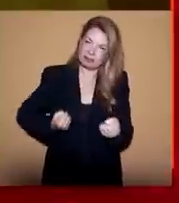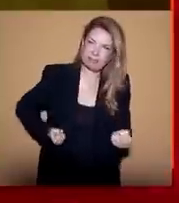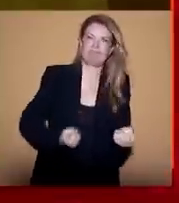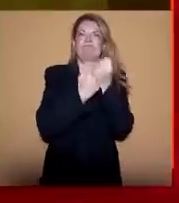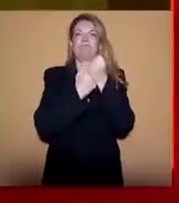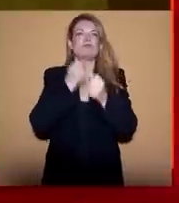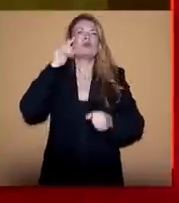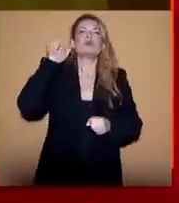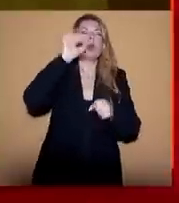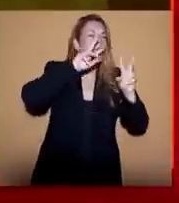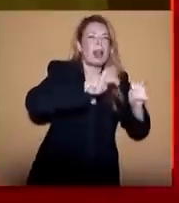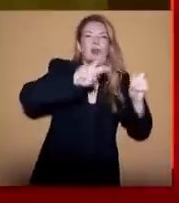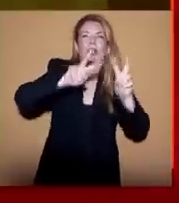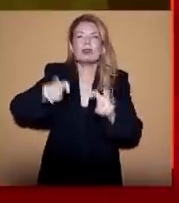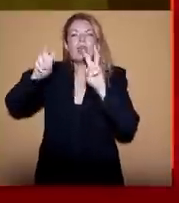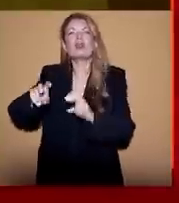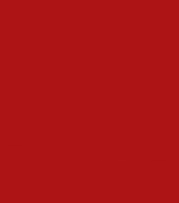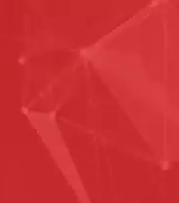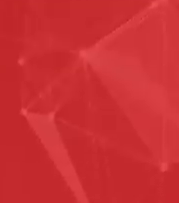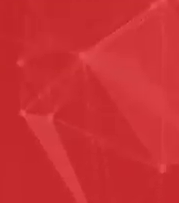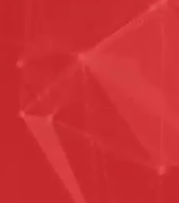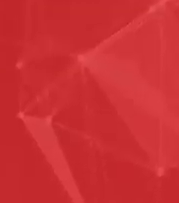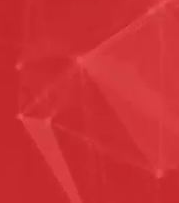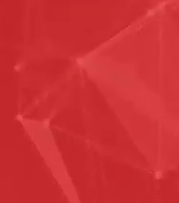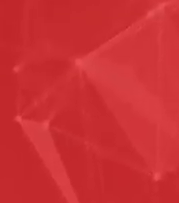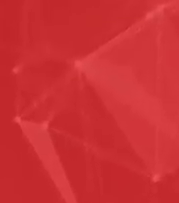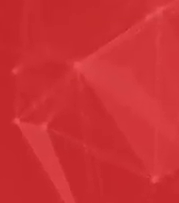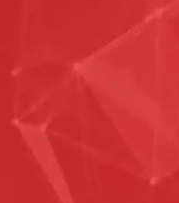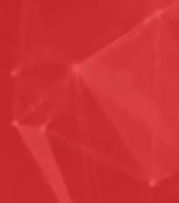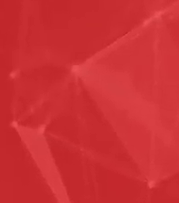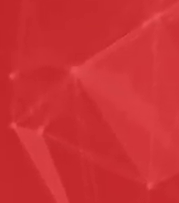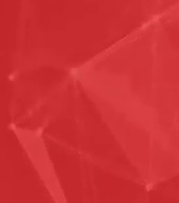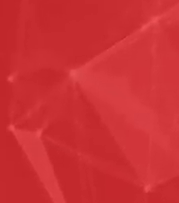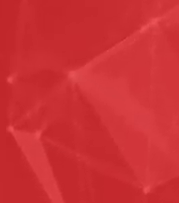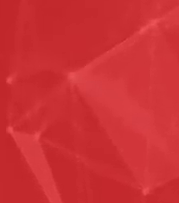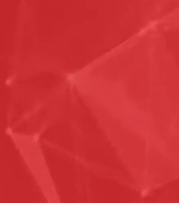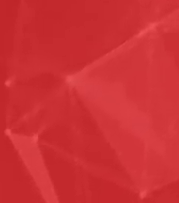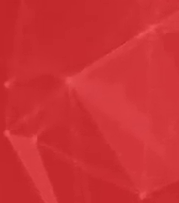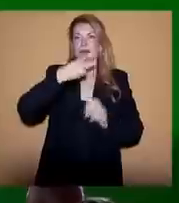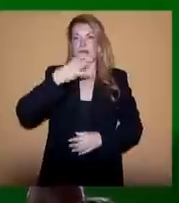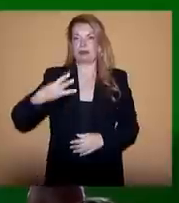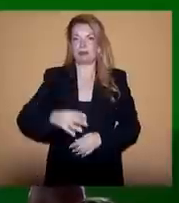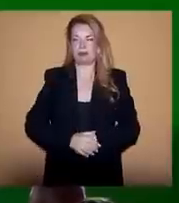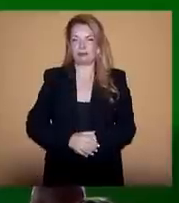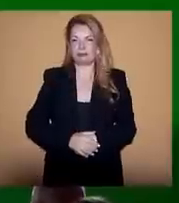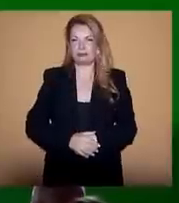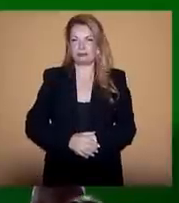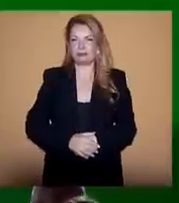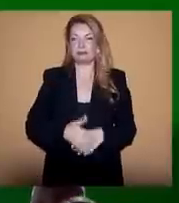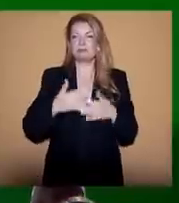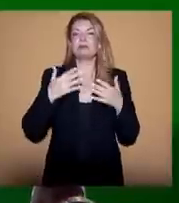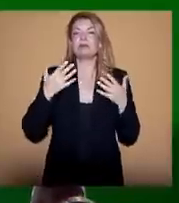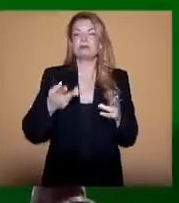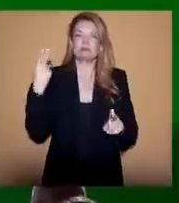ελέγχους τήρησης της νομιμότητας. Το 5ο άρθρο του συμβολέου μας. Ανακτούμε το